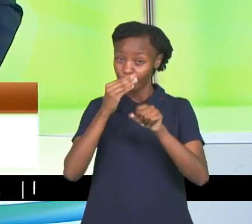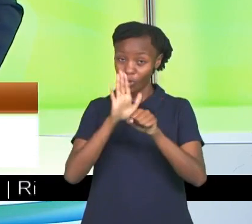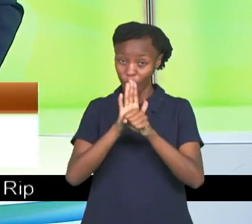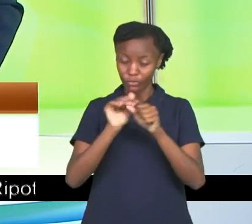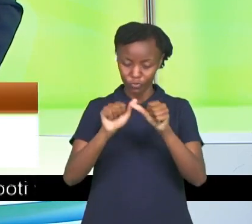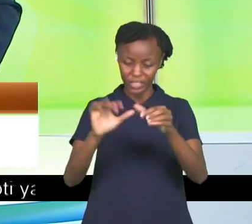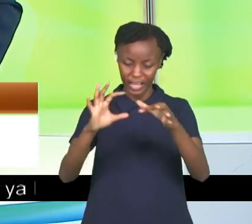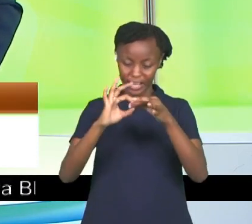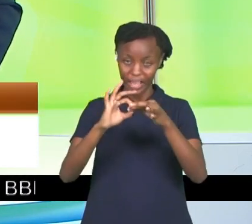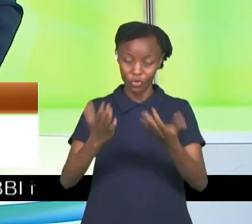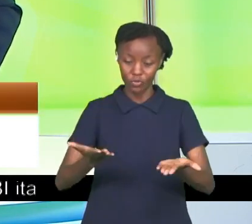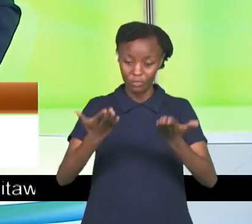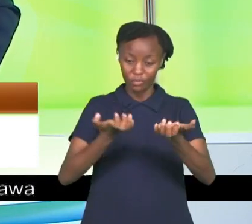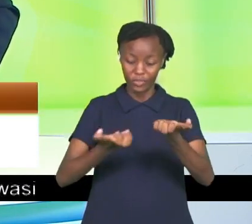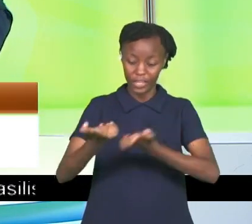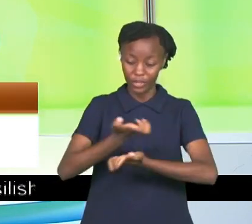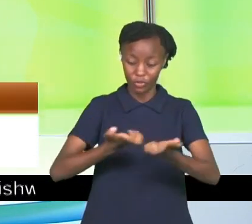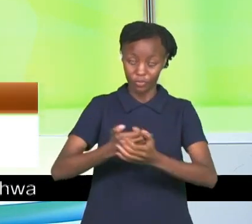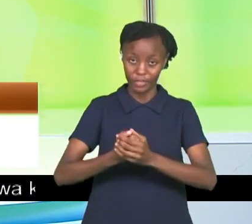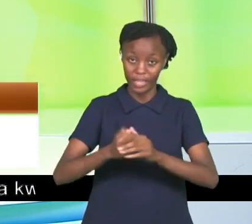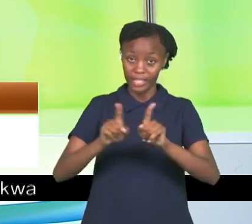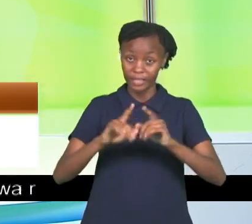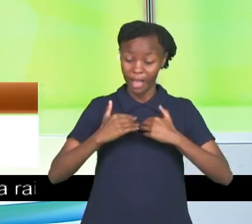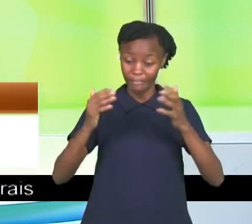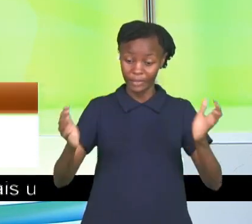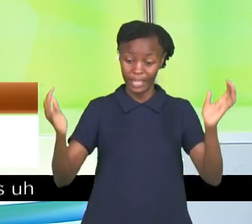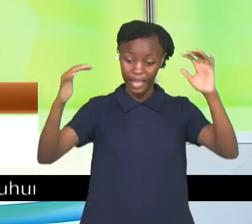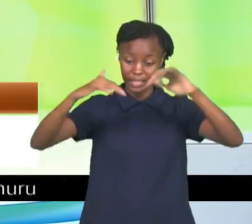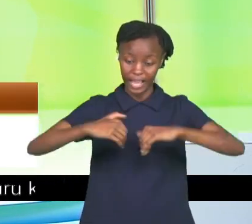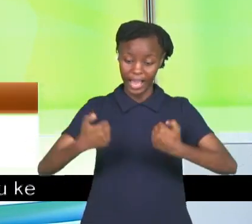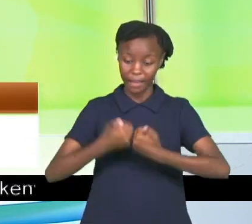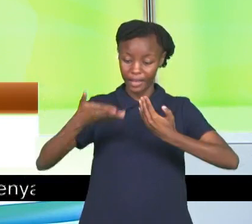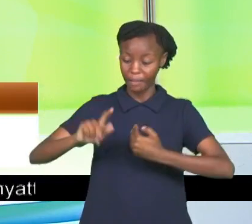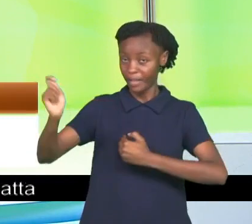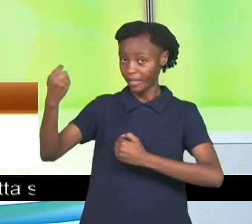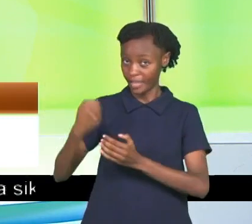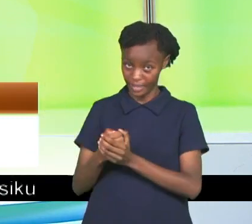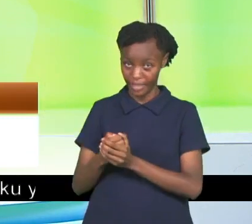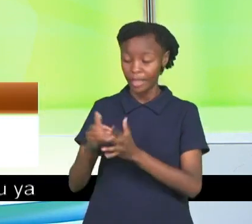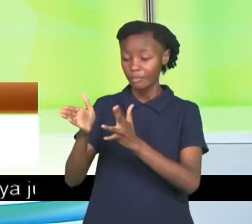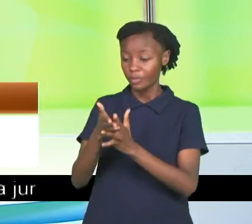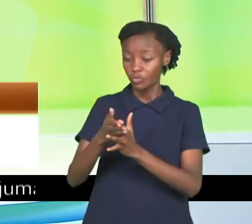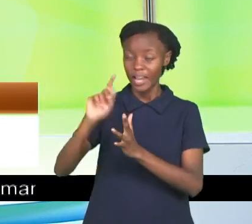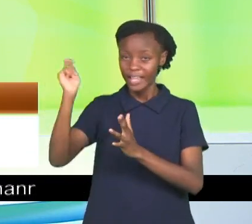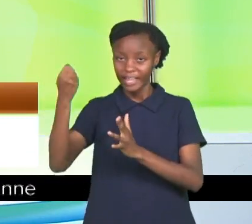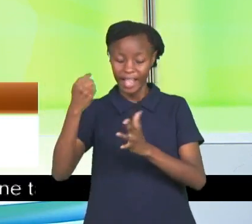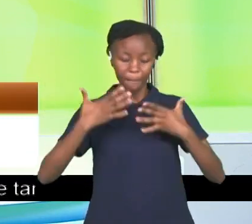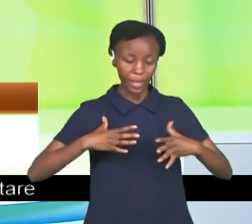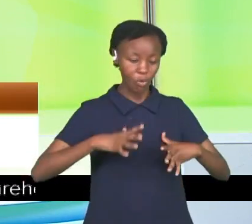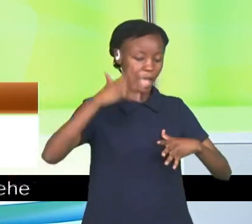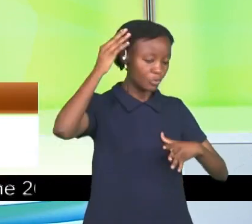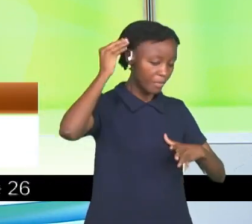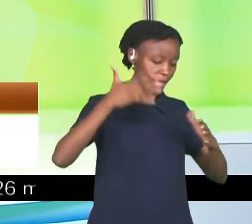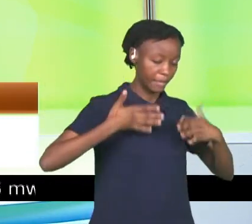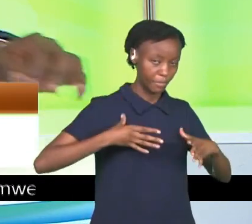uchumi kupitia sekta ya kibiashara. Kongamano kubwa zaidi lililoandaliwa humu nchini la wawekezaji wa Kenya na Somalia liliwapatia wawekezaji nafasi